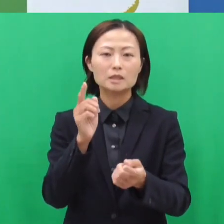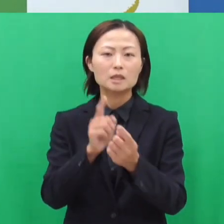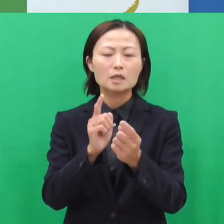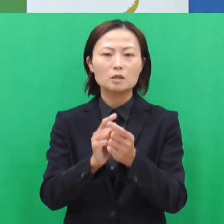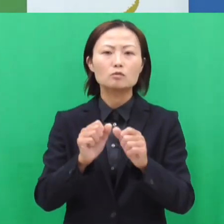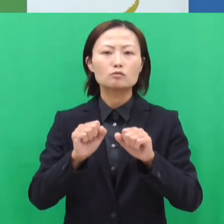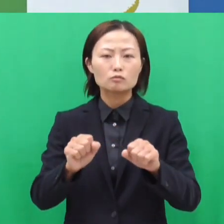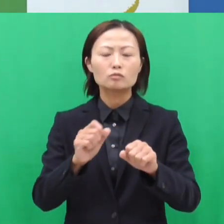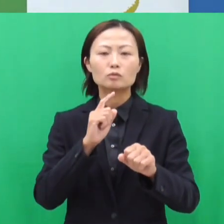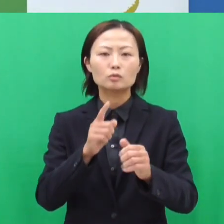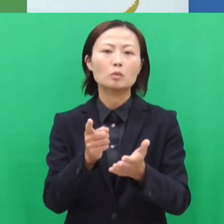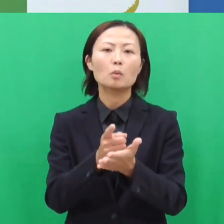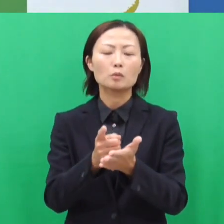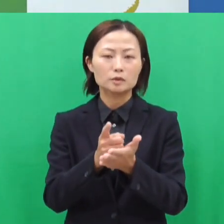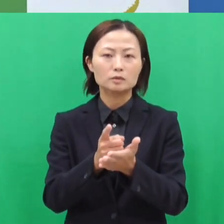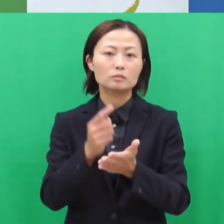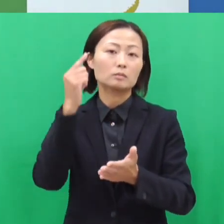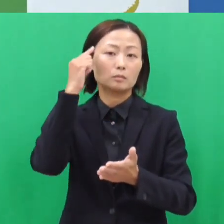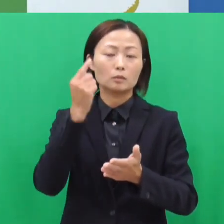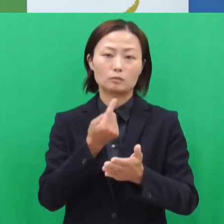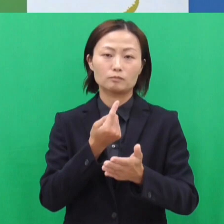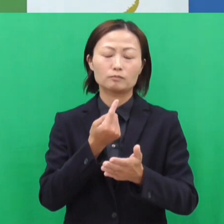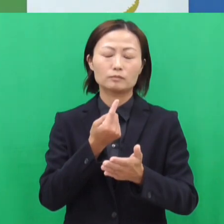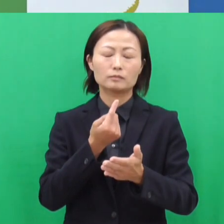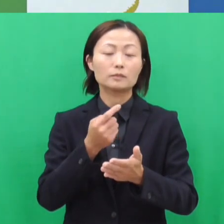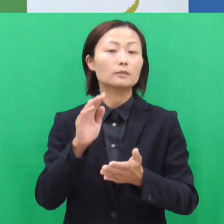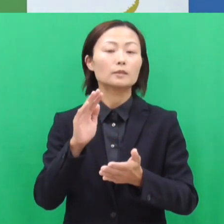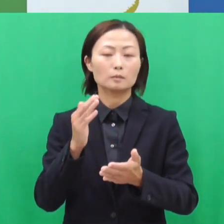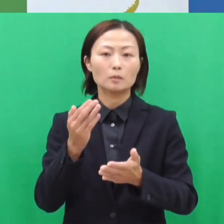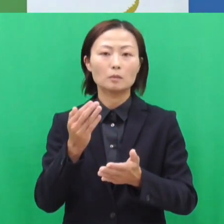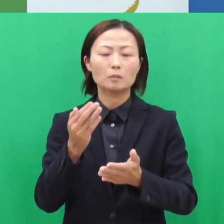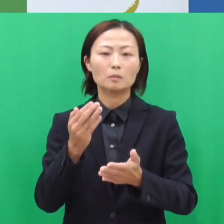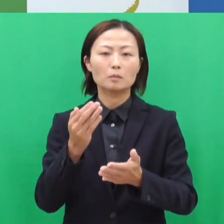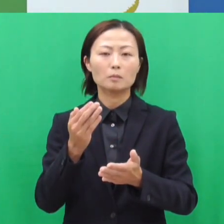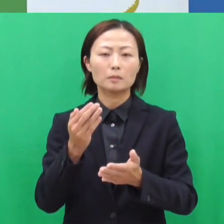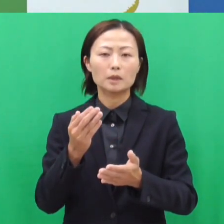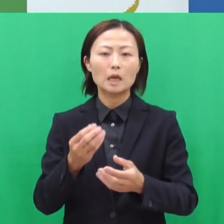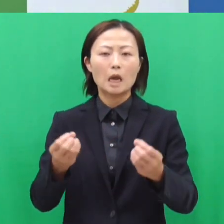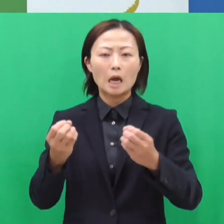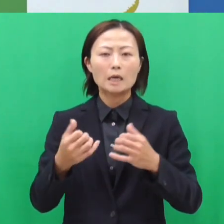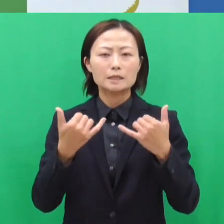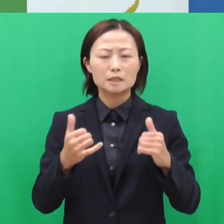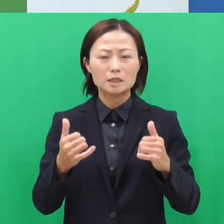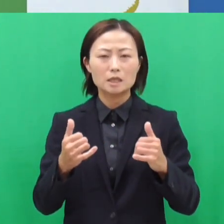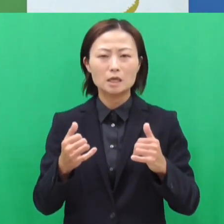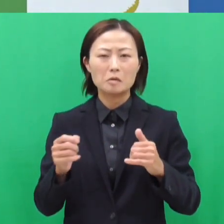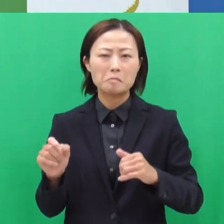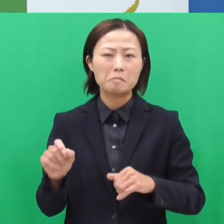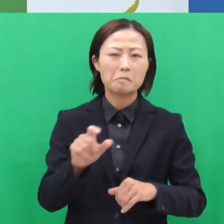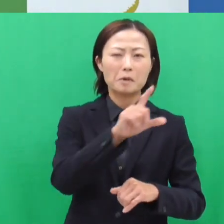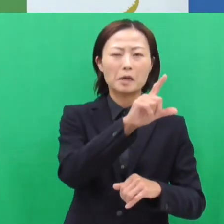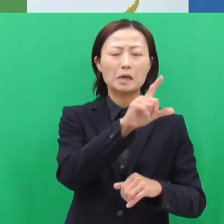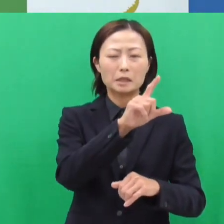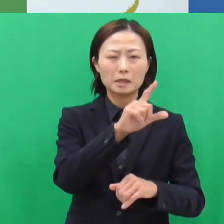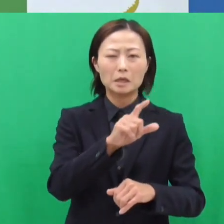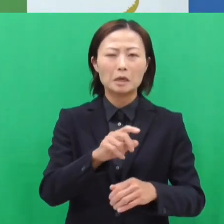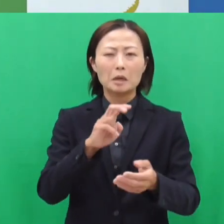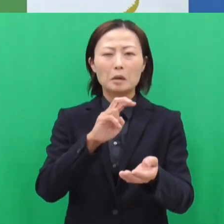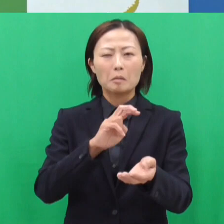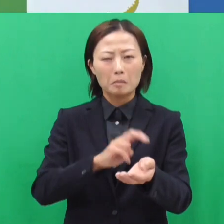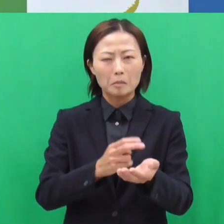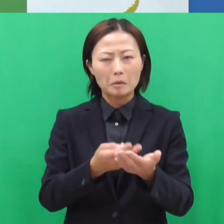方針であるかと思いますあとはいえですね感染者が急激に増えて表彰が逼迫するということになればですね